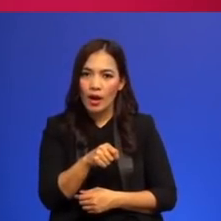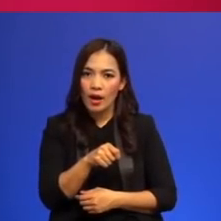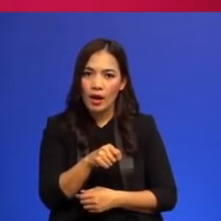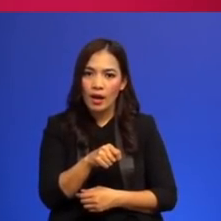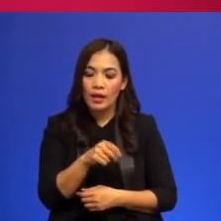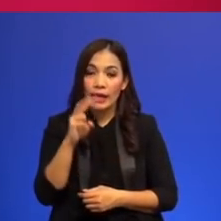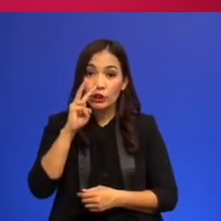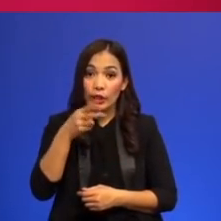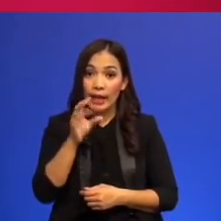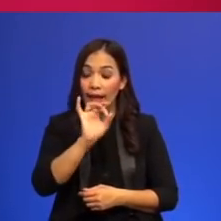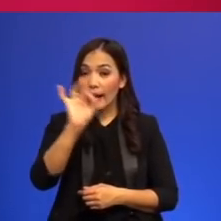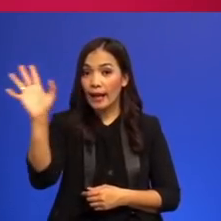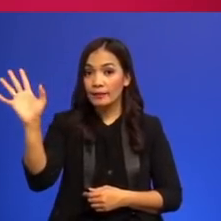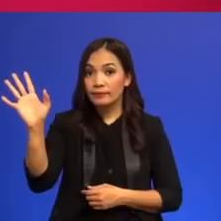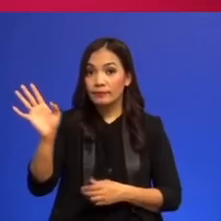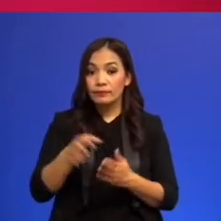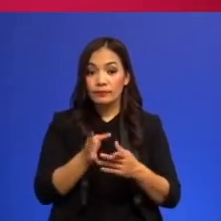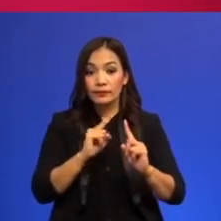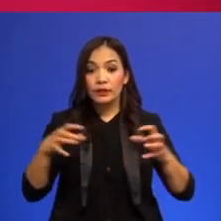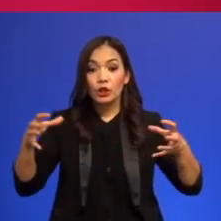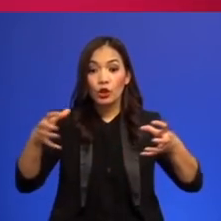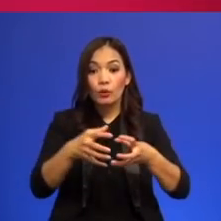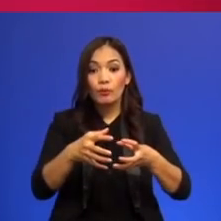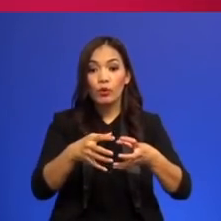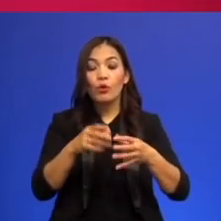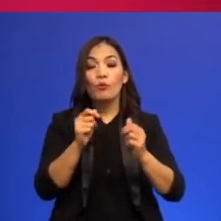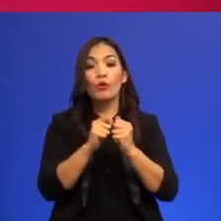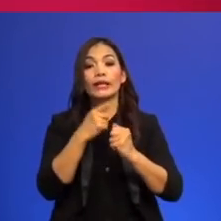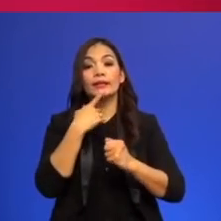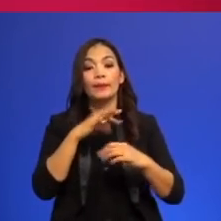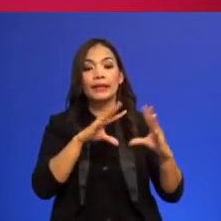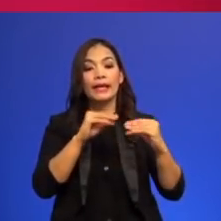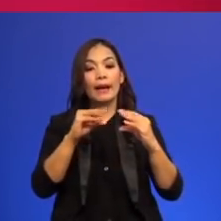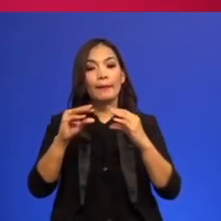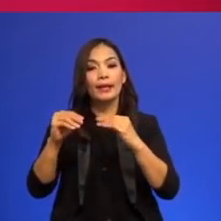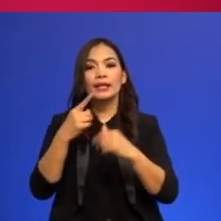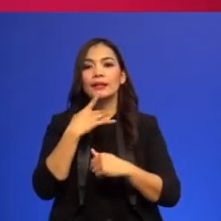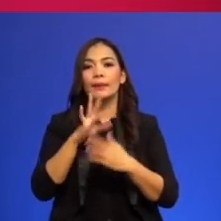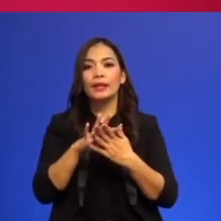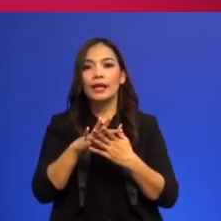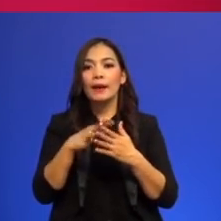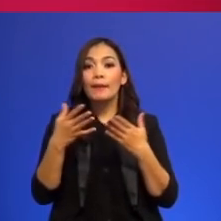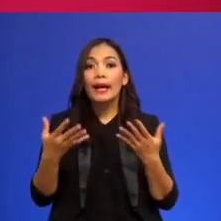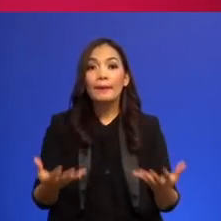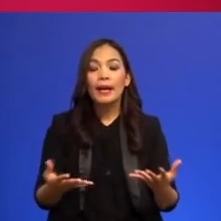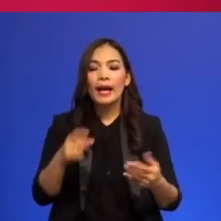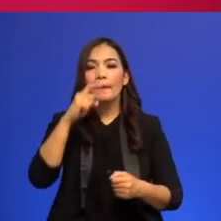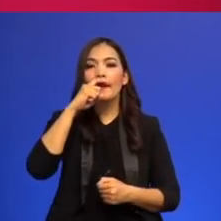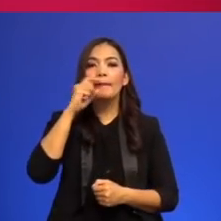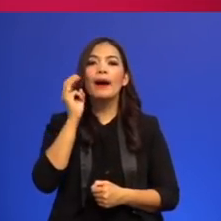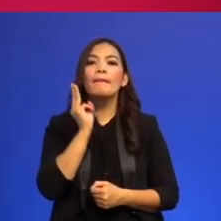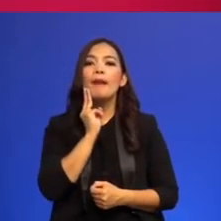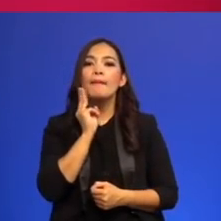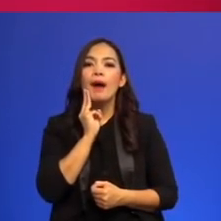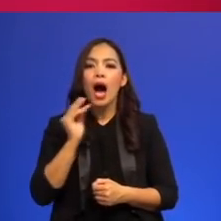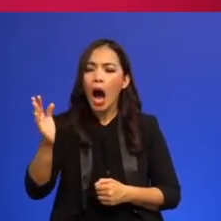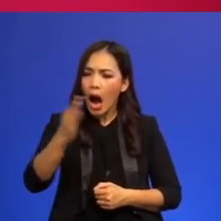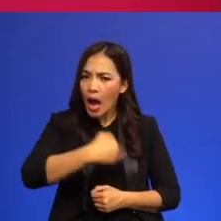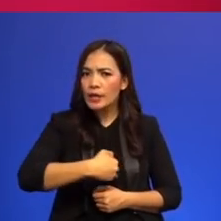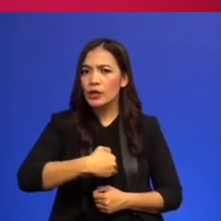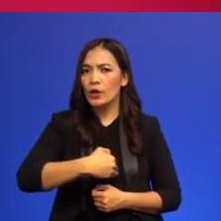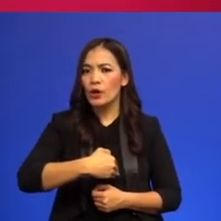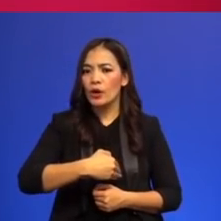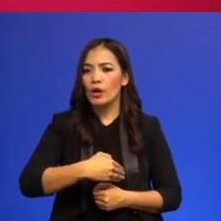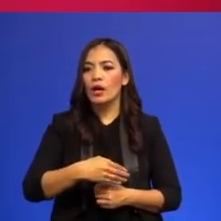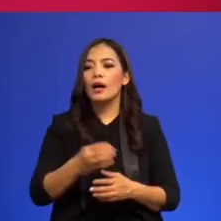dan saudara lain. Kalau kumpul buatlah rapat bagaimana memperhatikan papa mama. Ayo yang mampu,